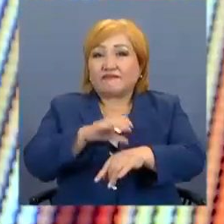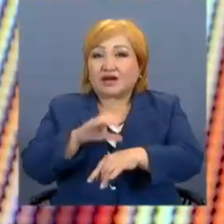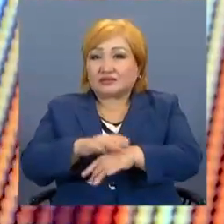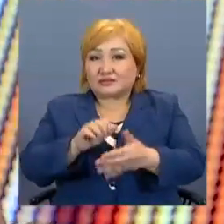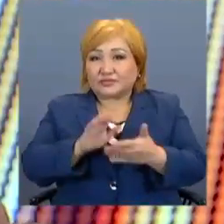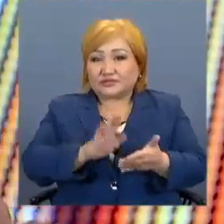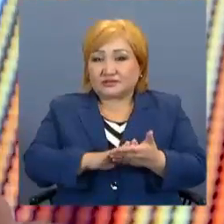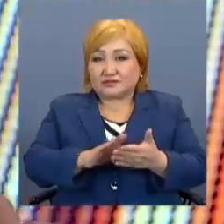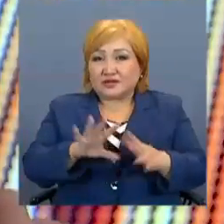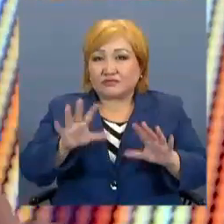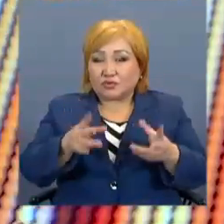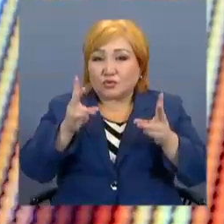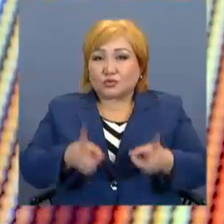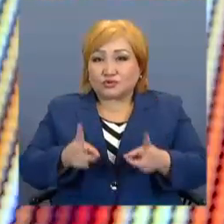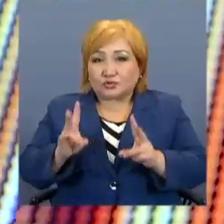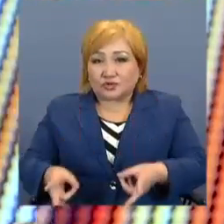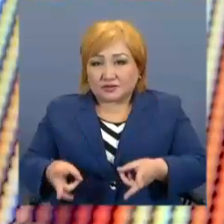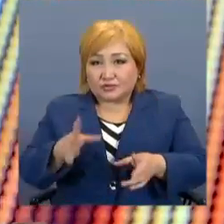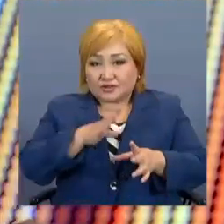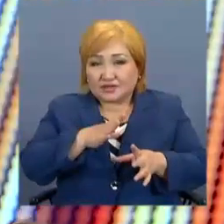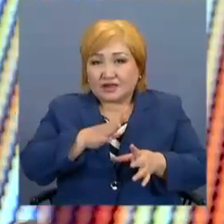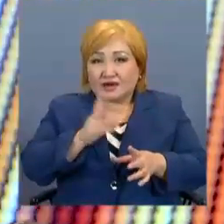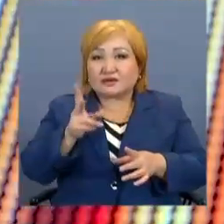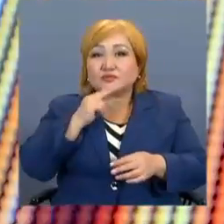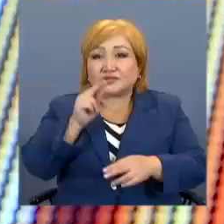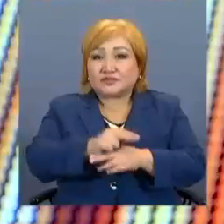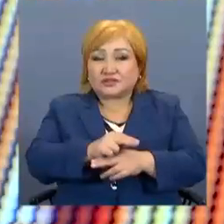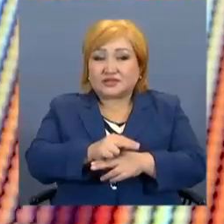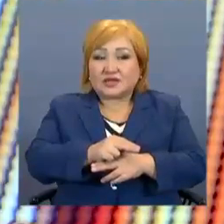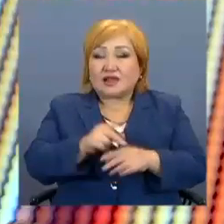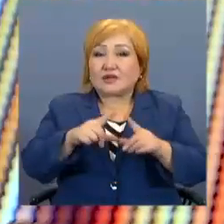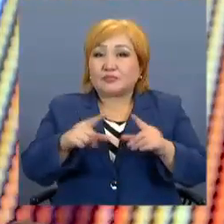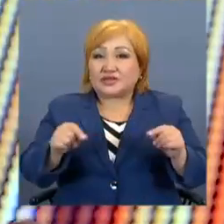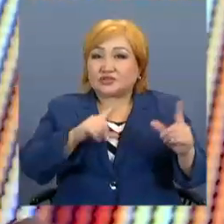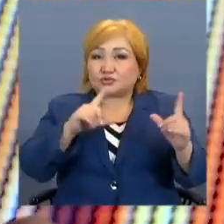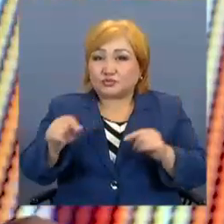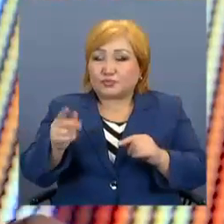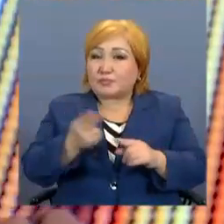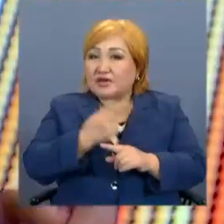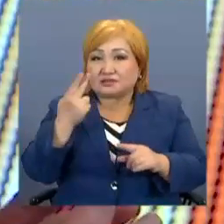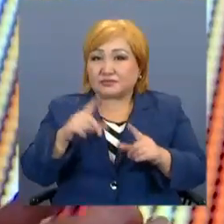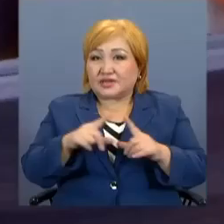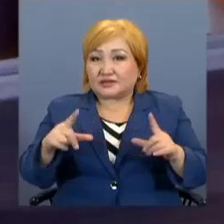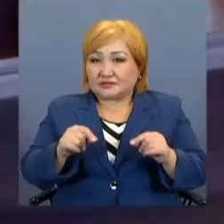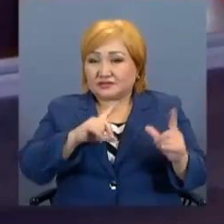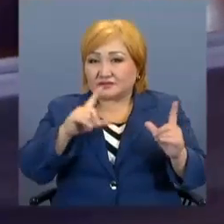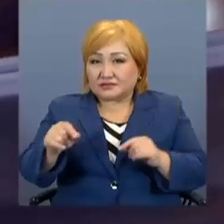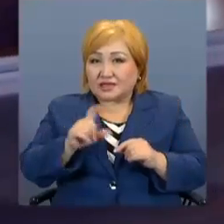қауіпсіздікке кім жауапты? Билетсіз жүрген жолаушы ма, жоқ әлде сол билетті тексермеген көлік жүргізушісі ме?